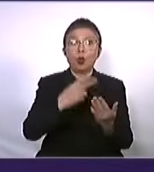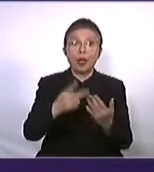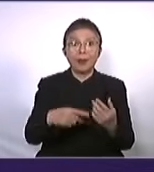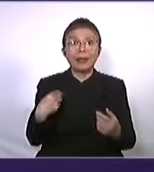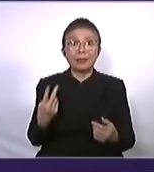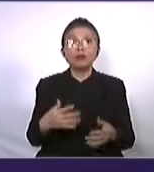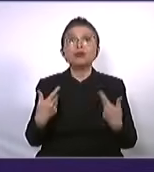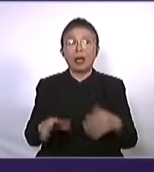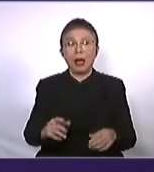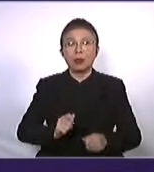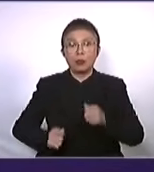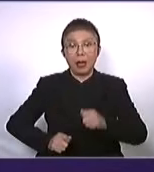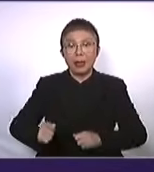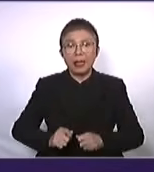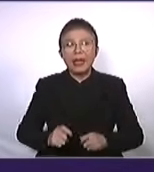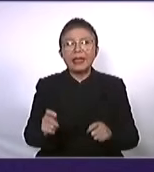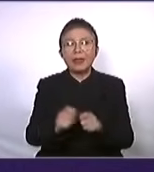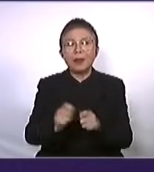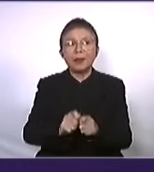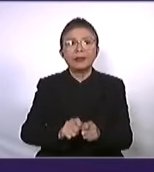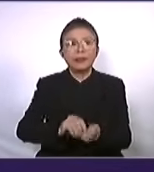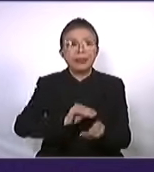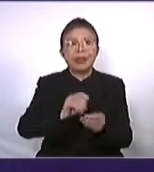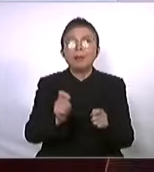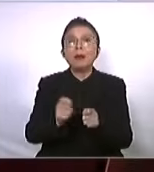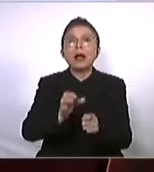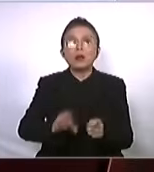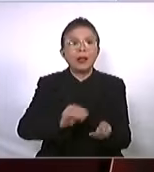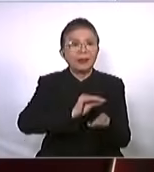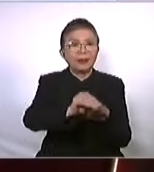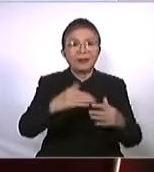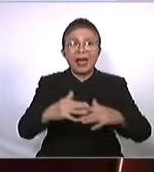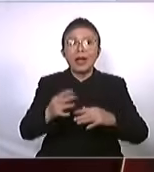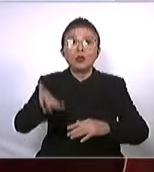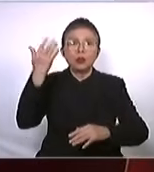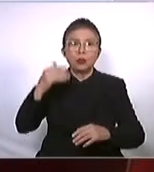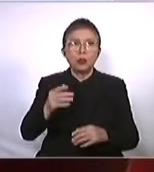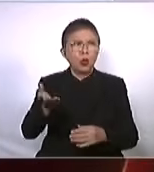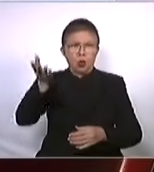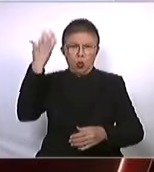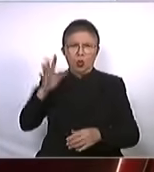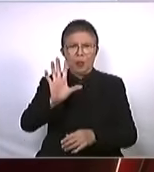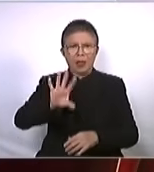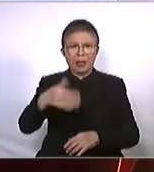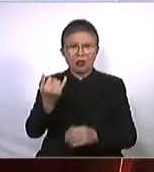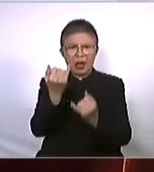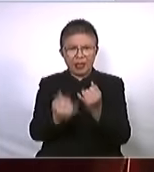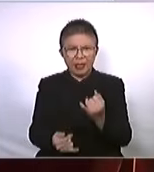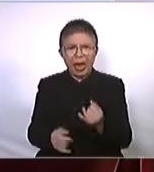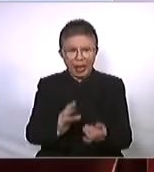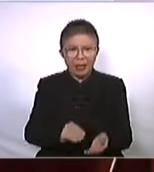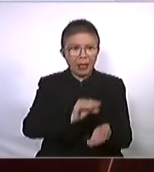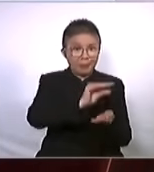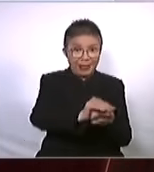kamiakan kita akan m distribusi tanah dulu dalam 5 tahun terakhir ini bahkan adaan